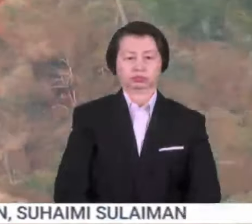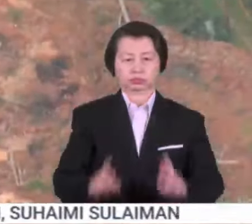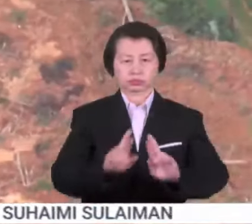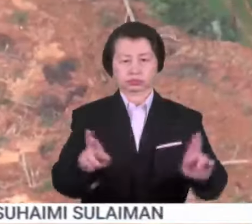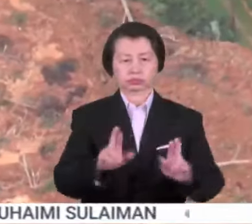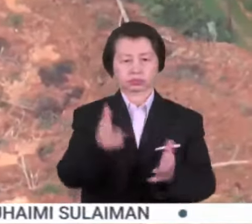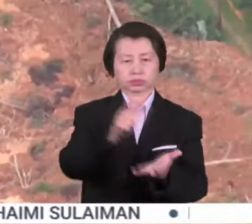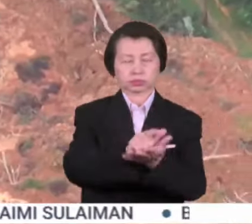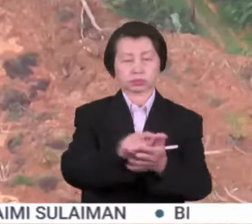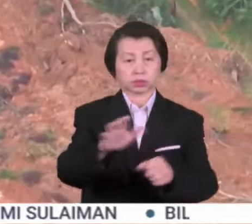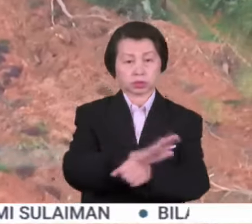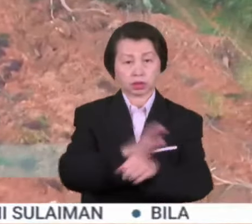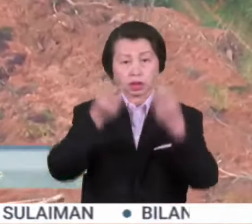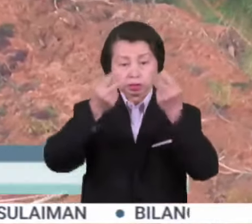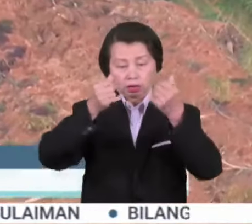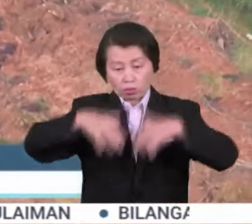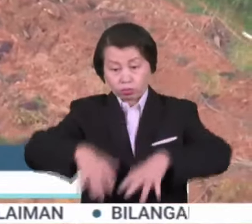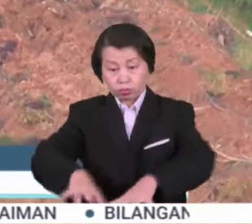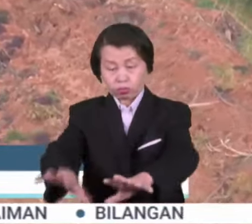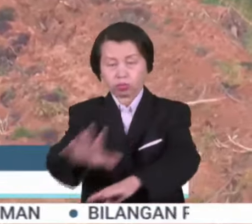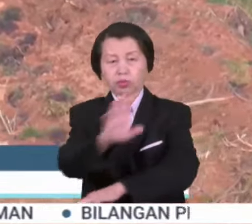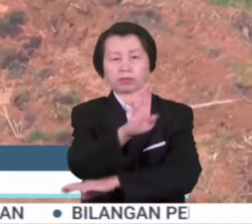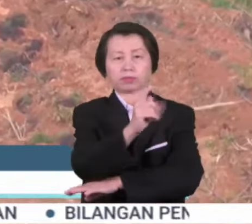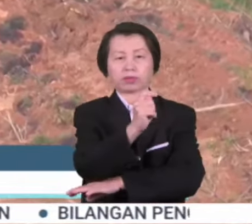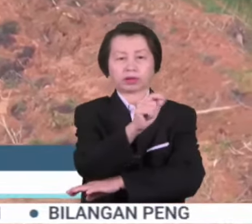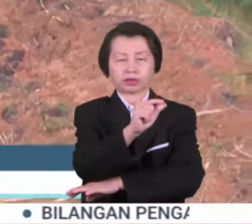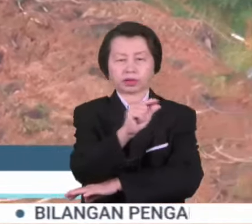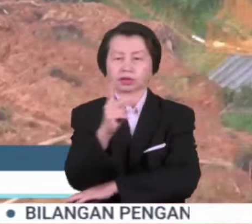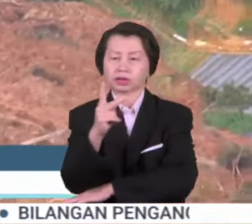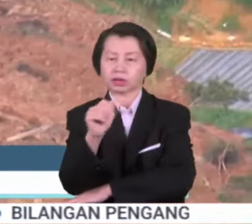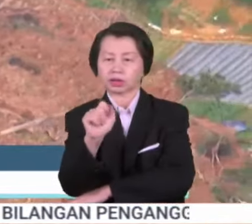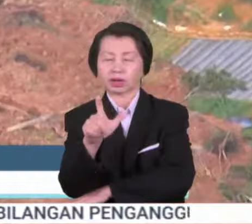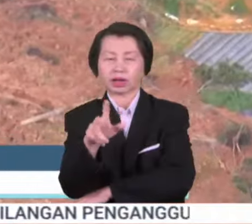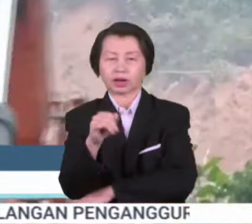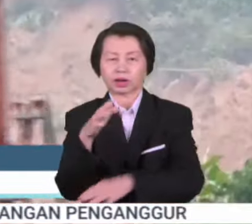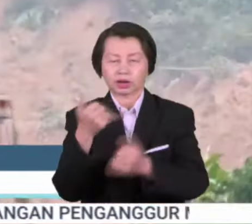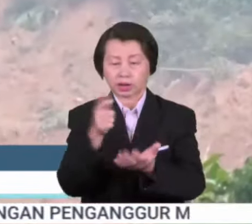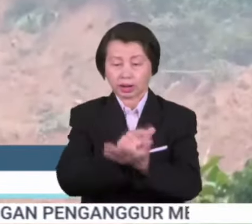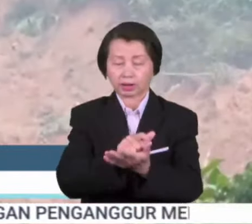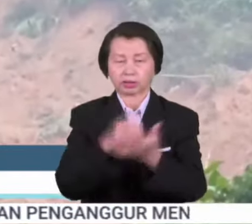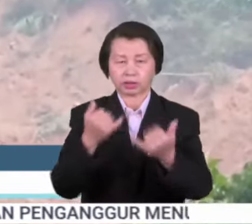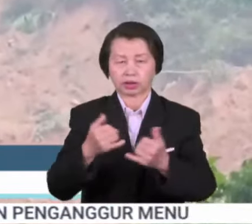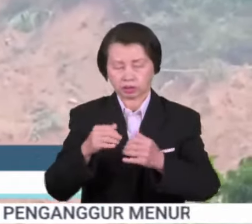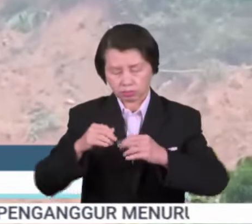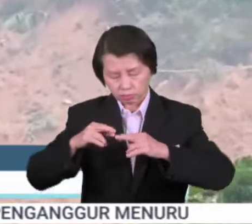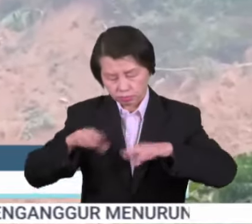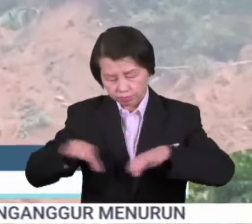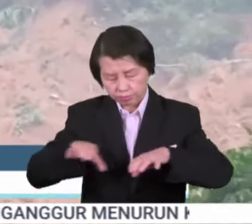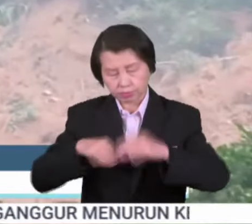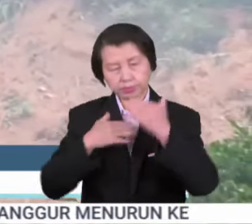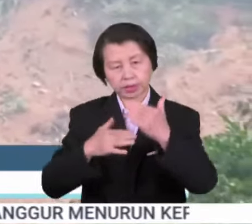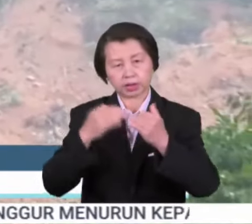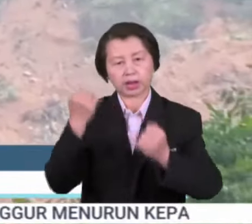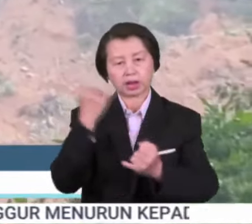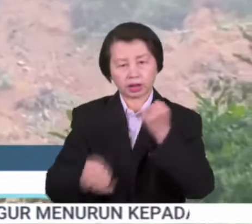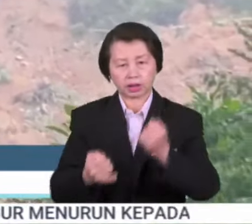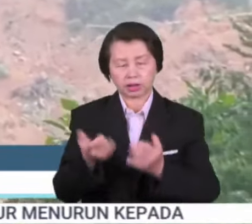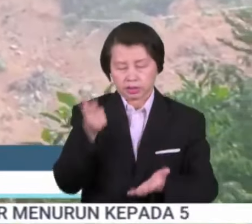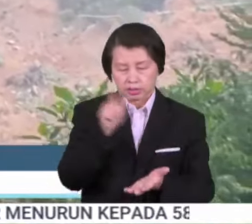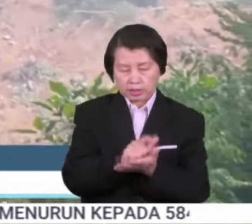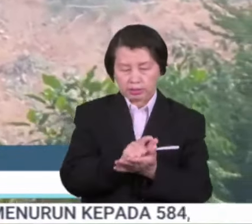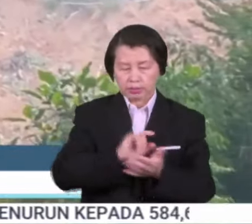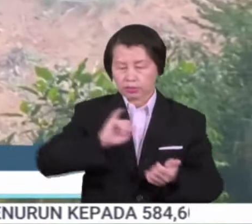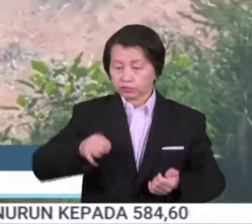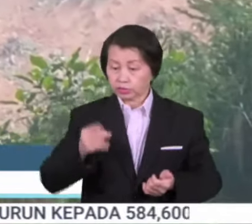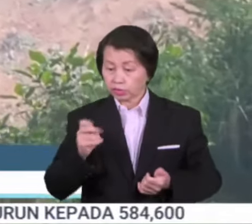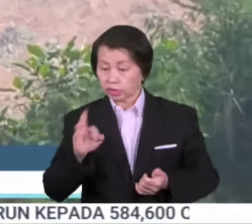Penyediaan laporan lengkap tragedi tanah runtuh Batang Kali pada Disember lalu kini di peringkat akhir. Menteri Kerja Raya menyatakan laporan JKR sudah